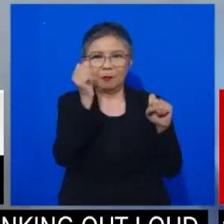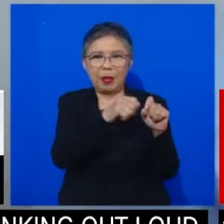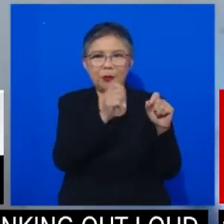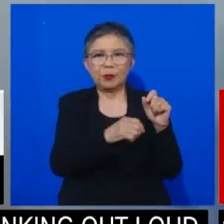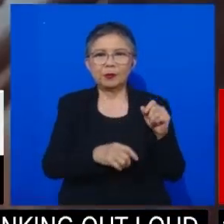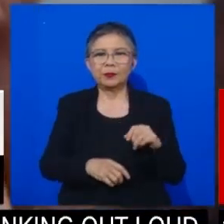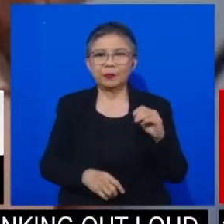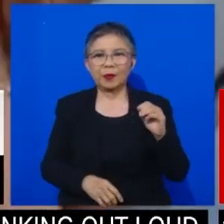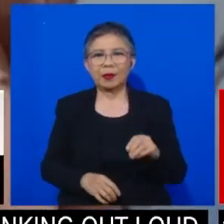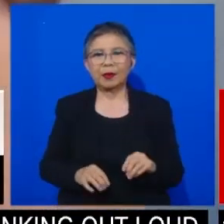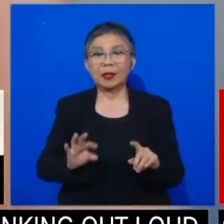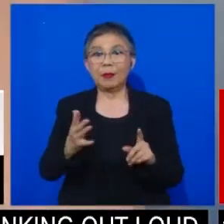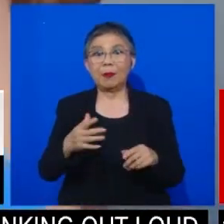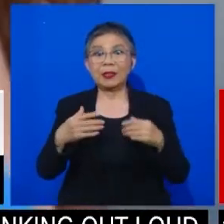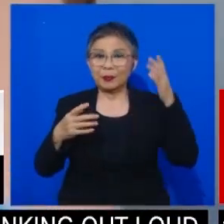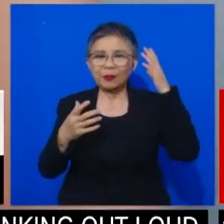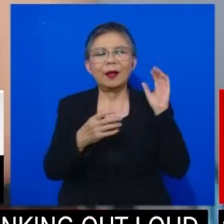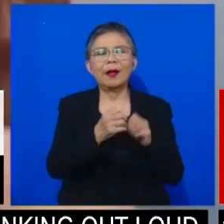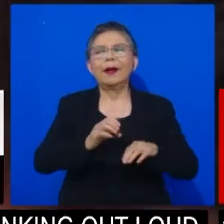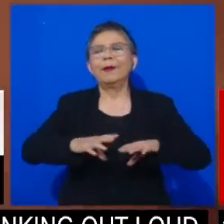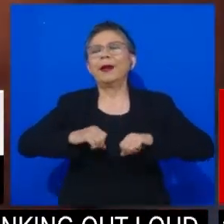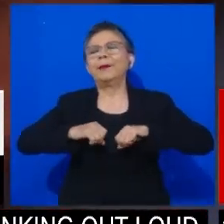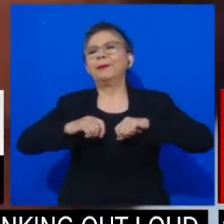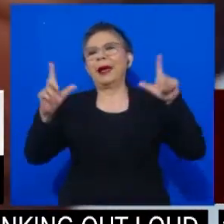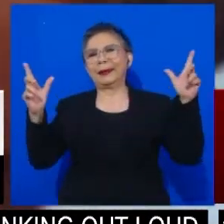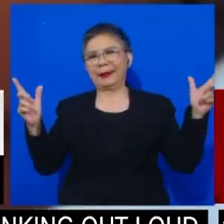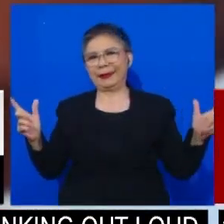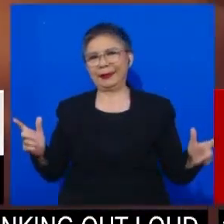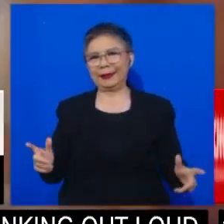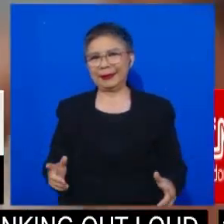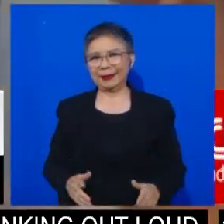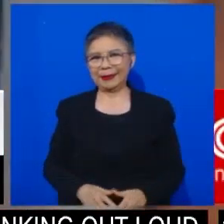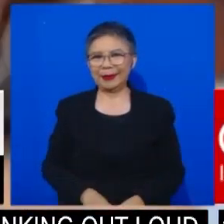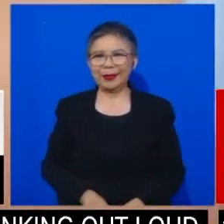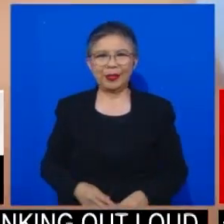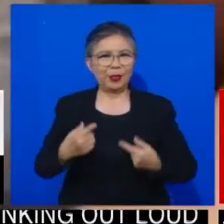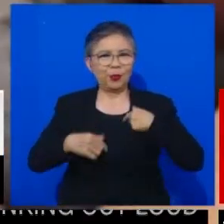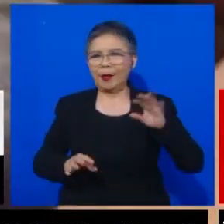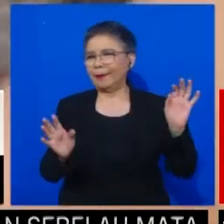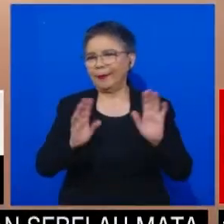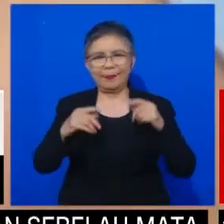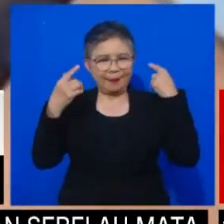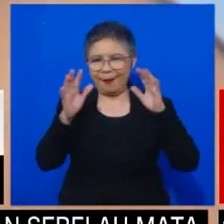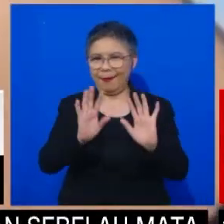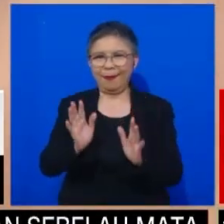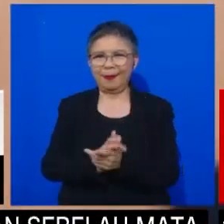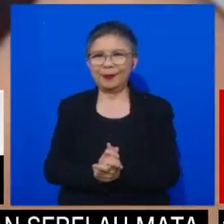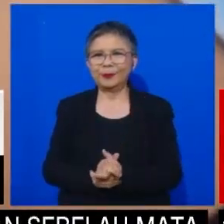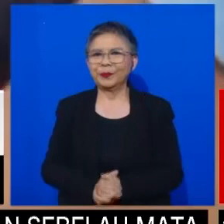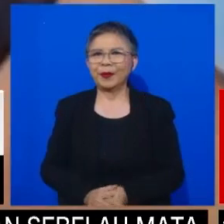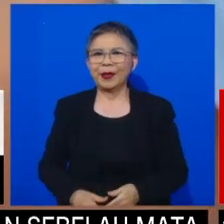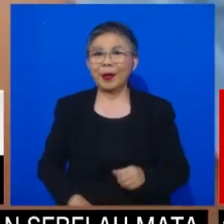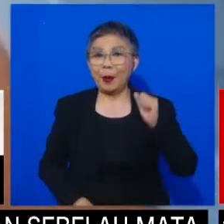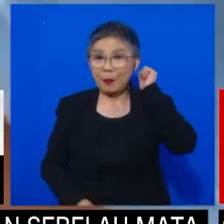15 menit berselang kepala Aska bisa dikeluarkan dari pilar dalam kondisi tanpa luka dia Purwanti